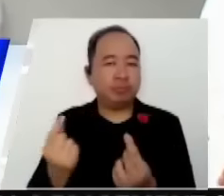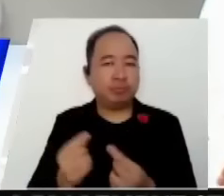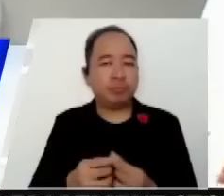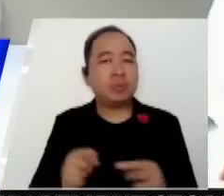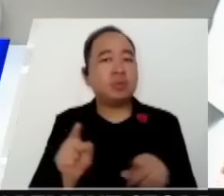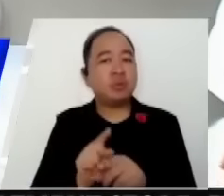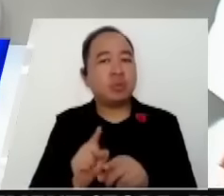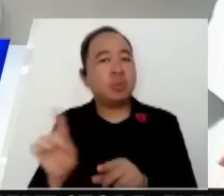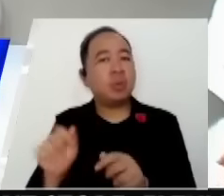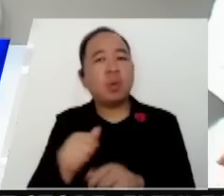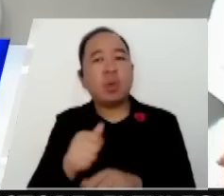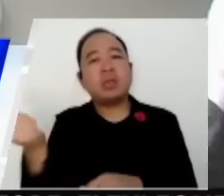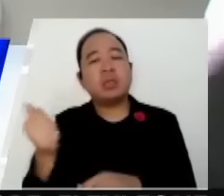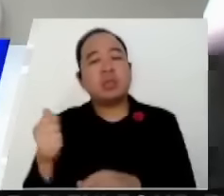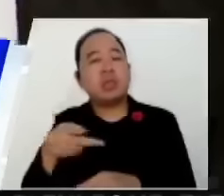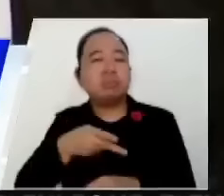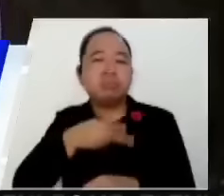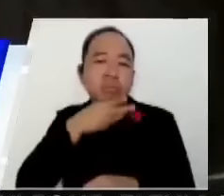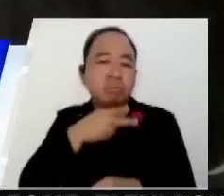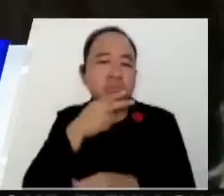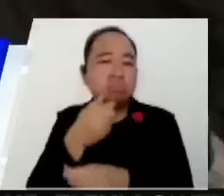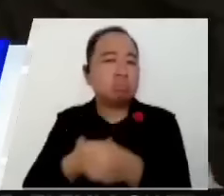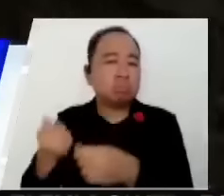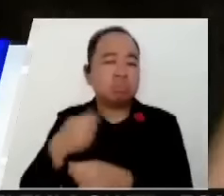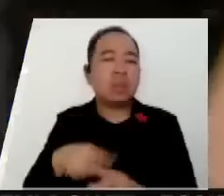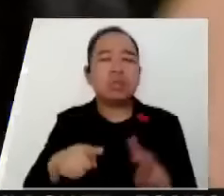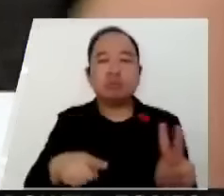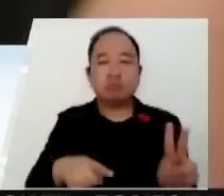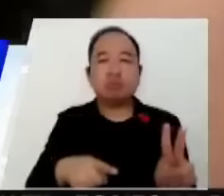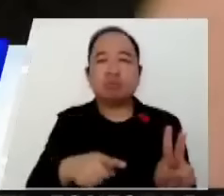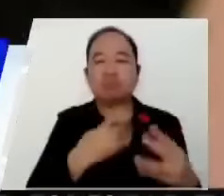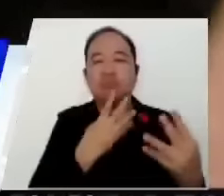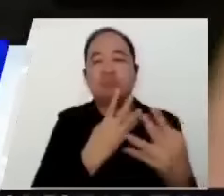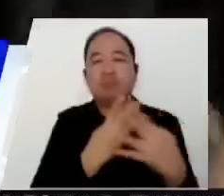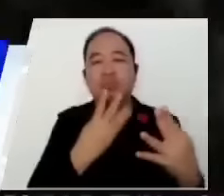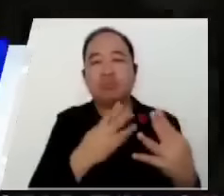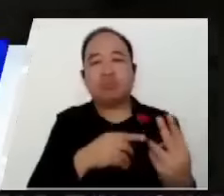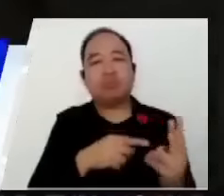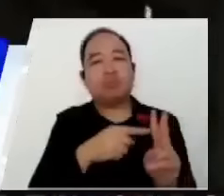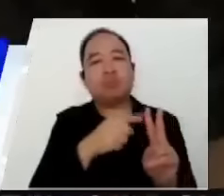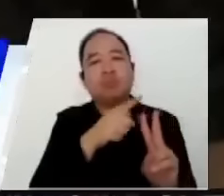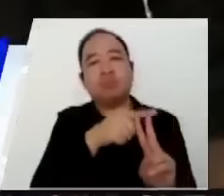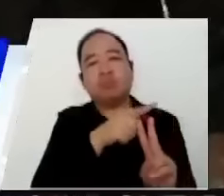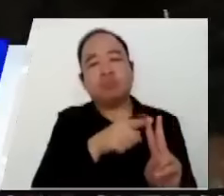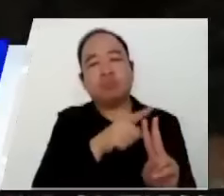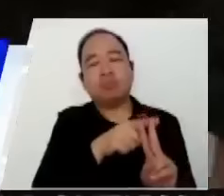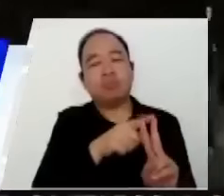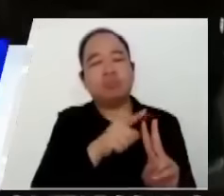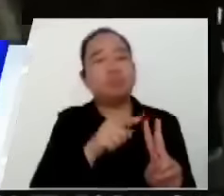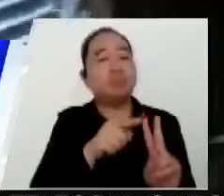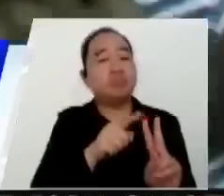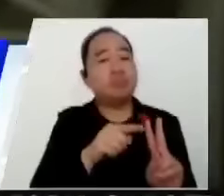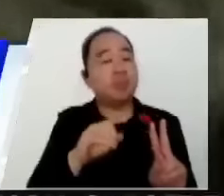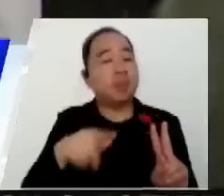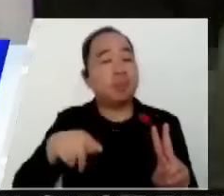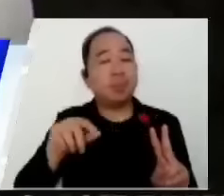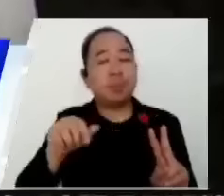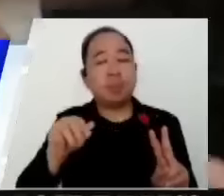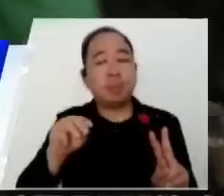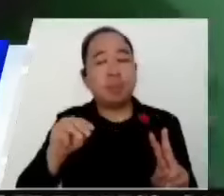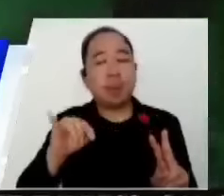akusado maliban lang sa dalawa. Nahatulang guilty sa kasong graft sina Conrado Pamintuan at Jaime de los Reyes